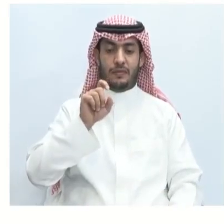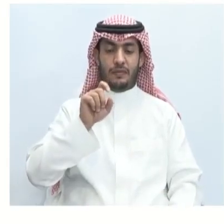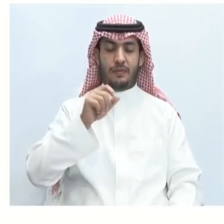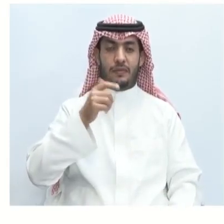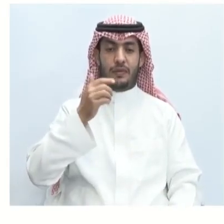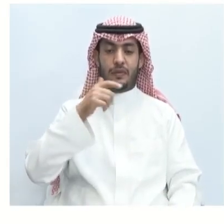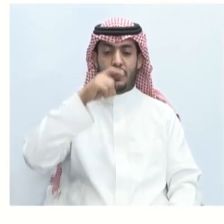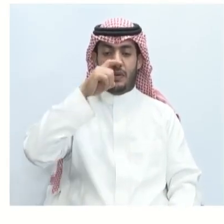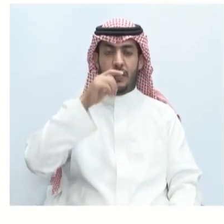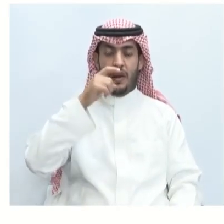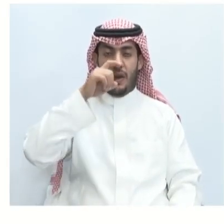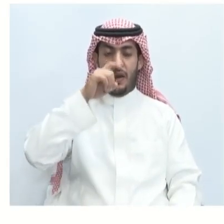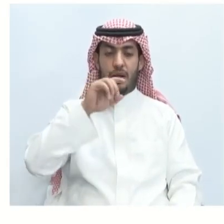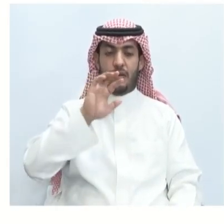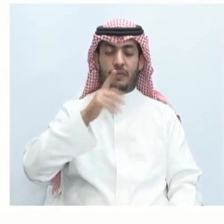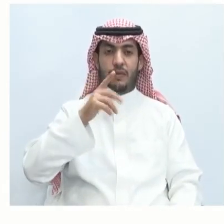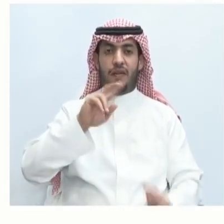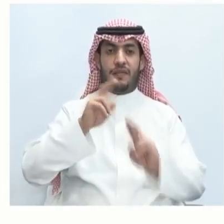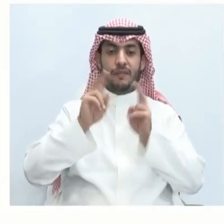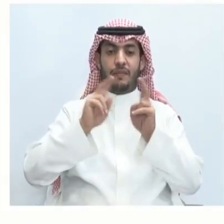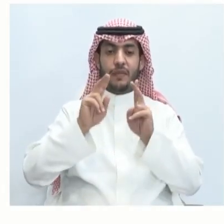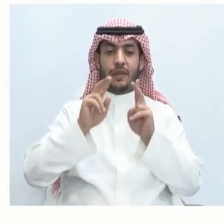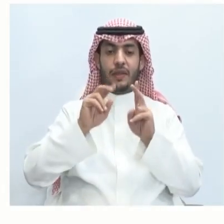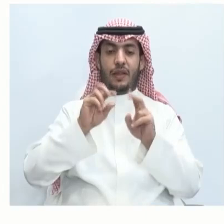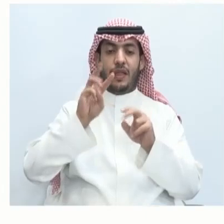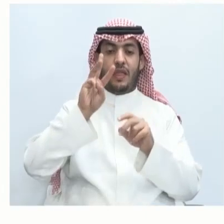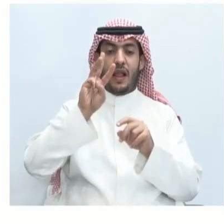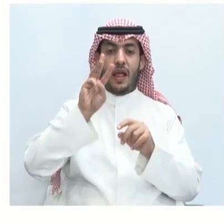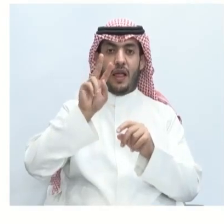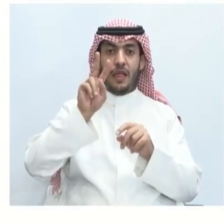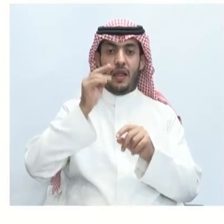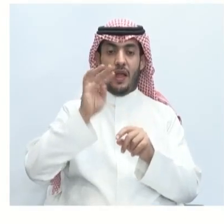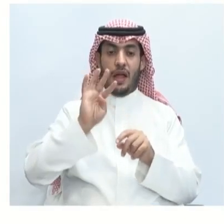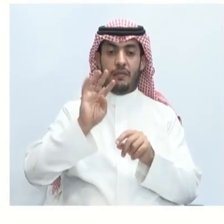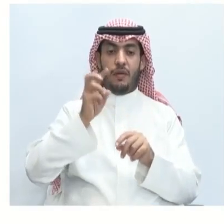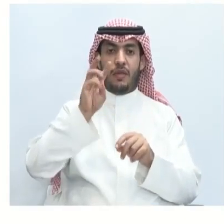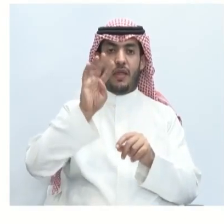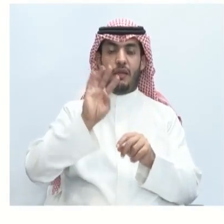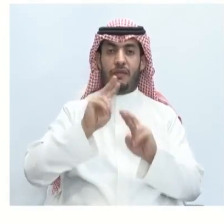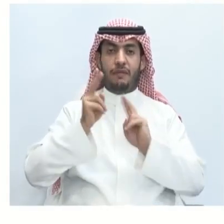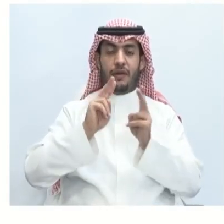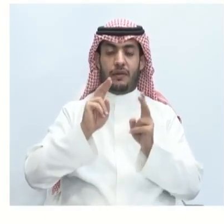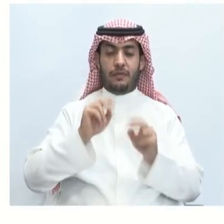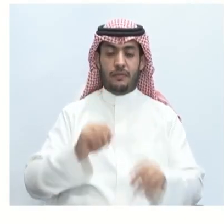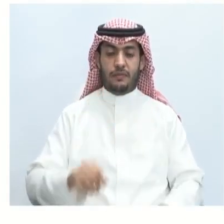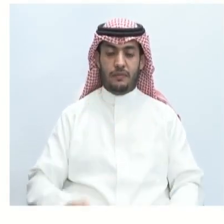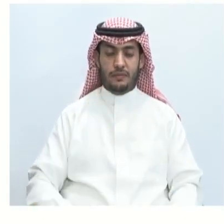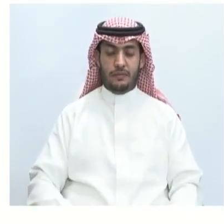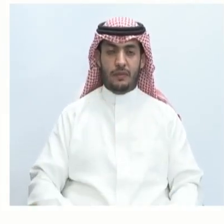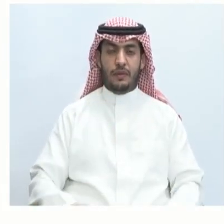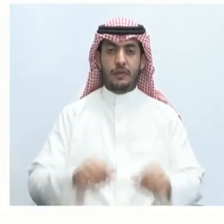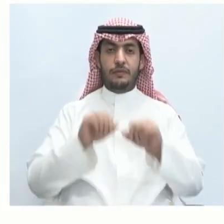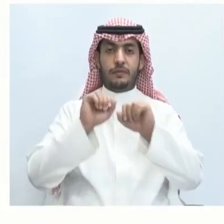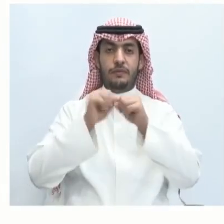احتاجا اوجد ماذا الفرق بين ثلاثه ارباع وربعين صح ولا لا يا ابطال مبدعين اذا